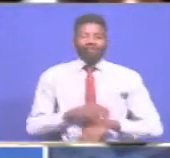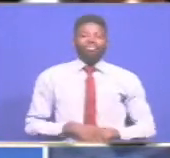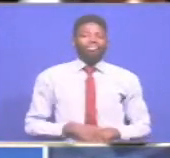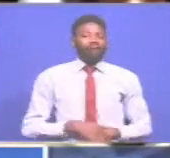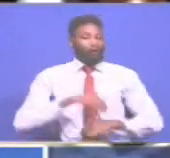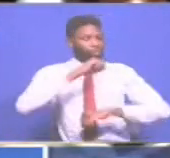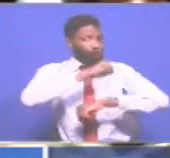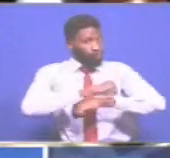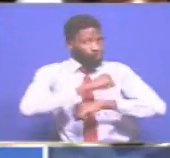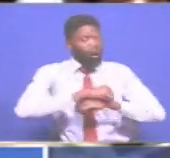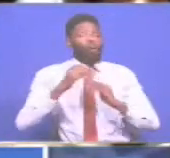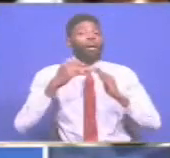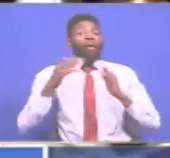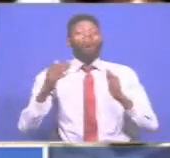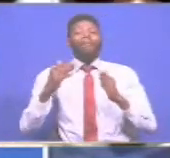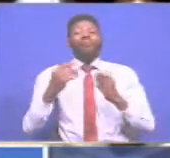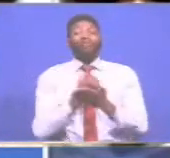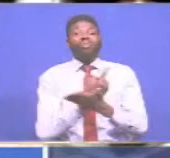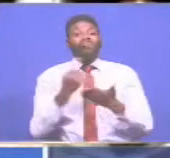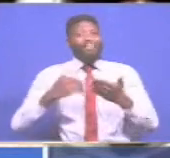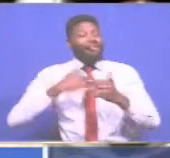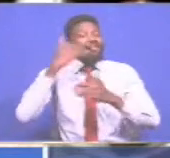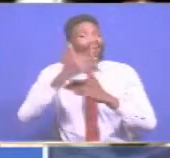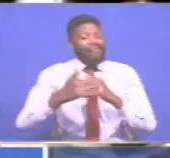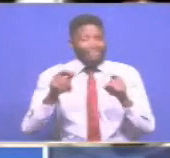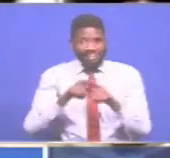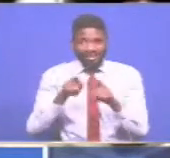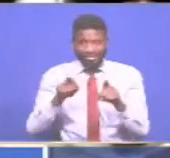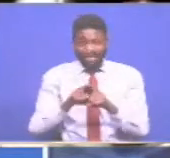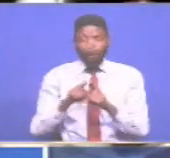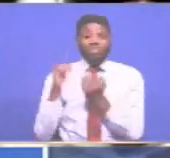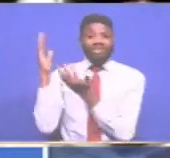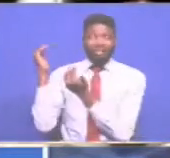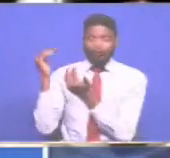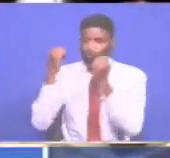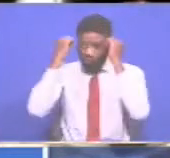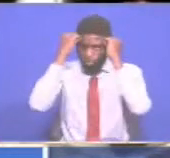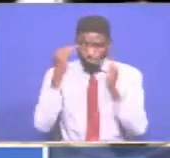na watoto hawa wanatarajiwa tufungue shule ya